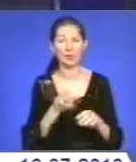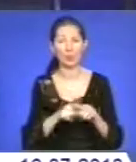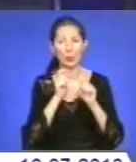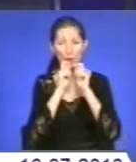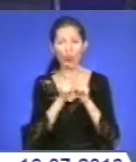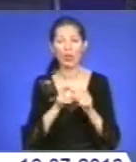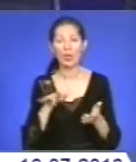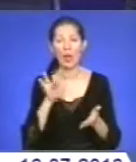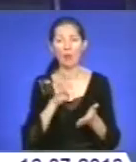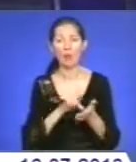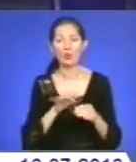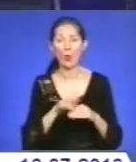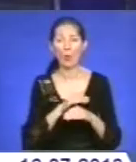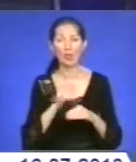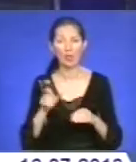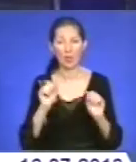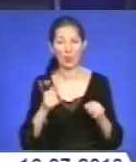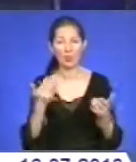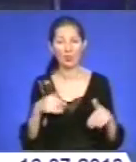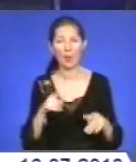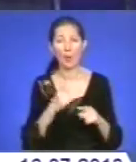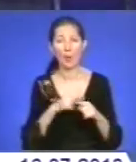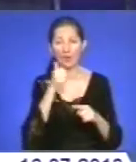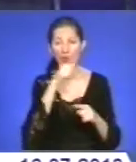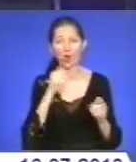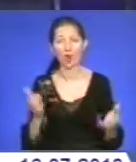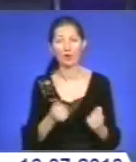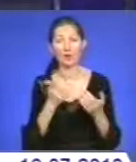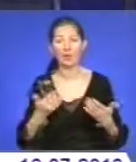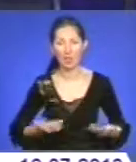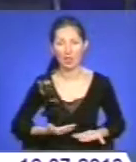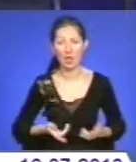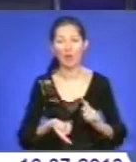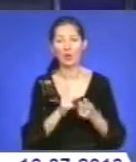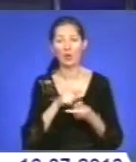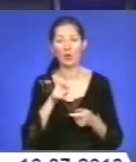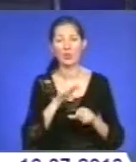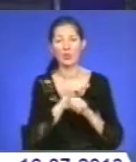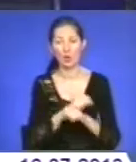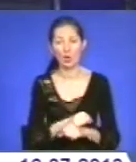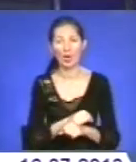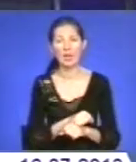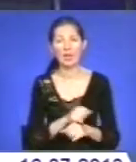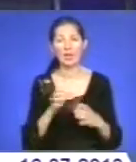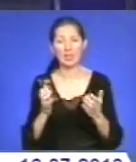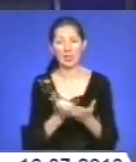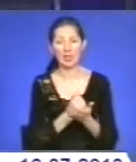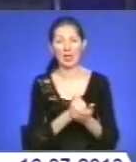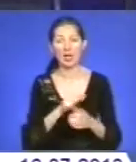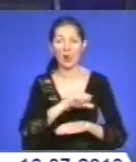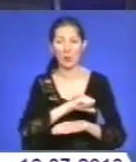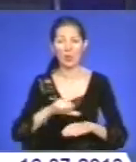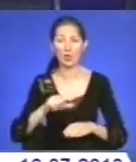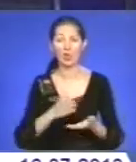місту благодійники, могли вже півроку рятувати життя. Натомість стояли на складах митної служби. Про це дивимось